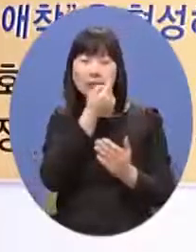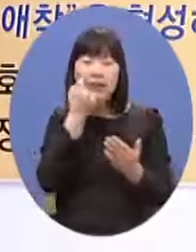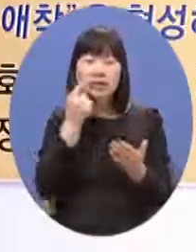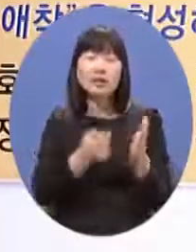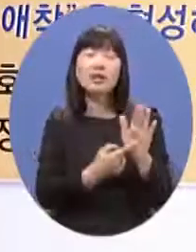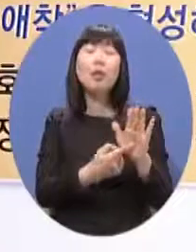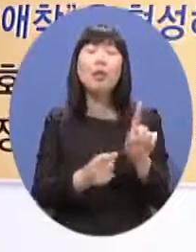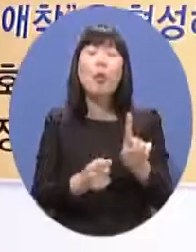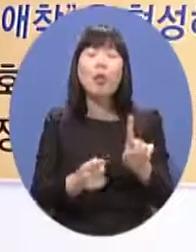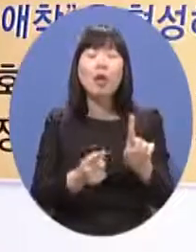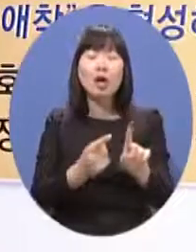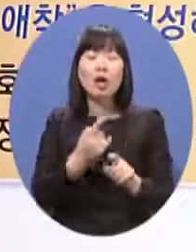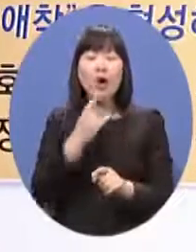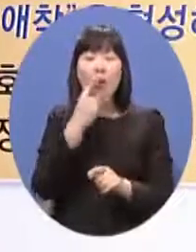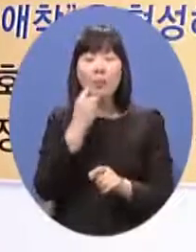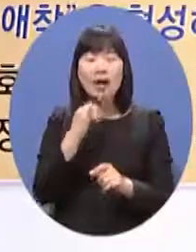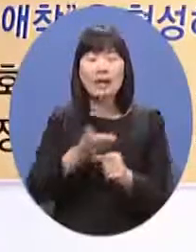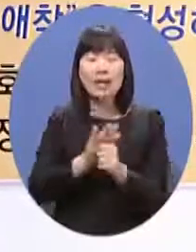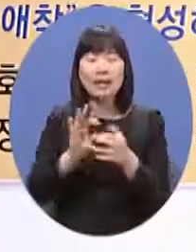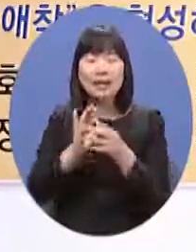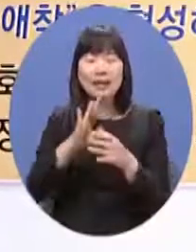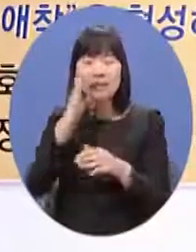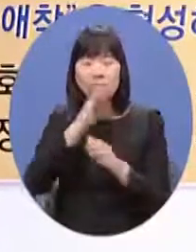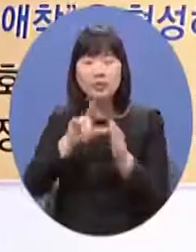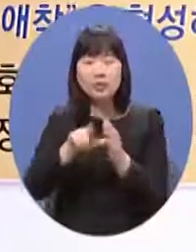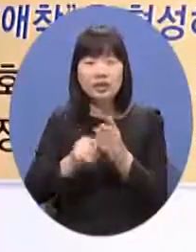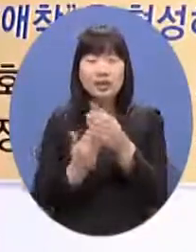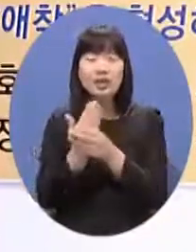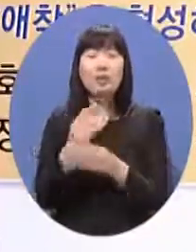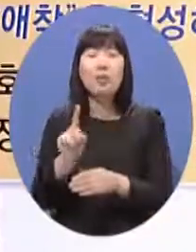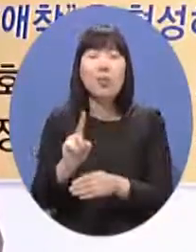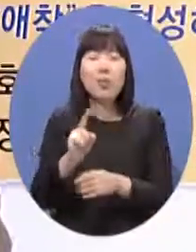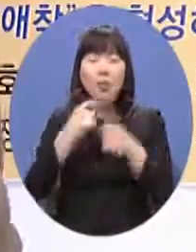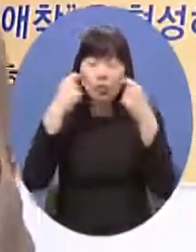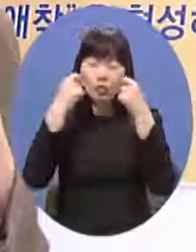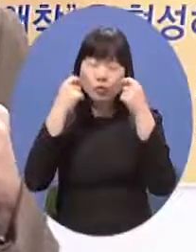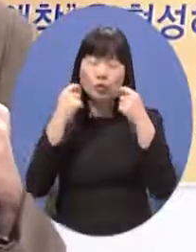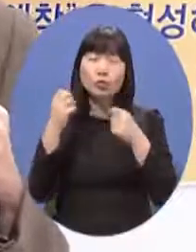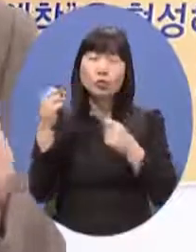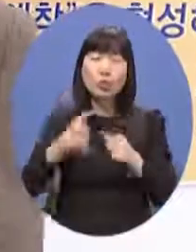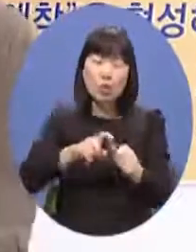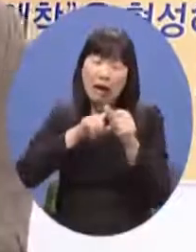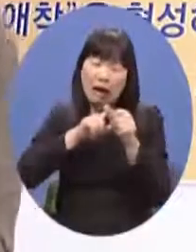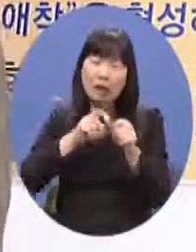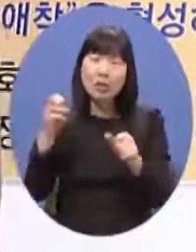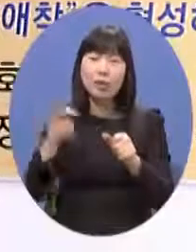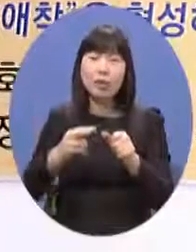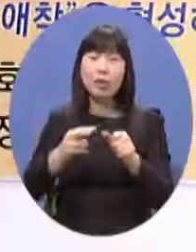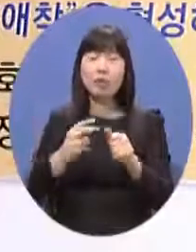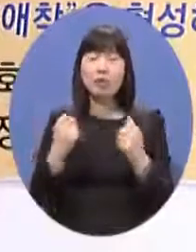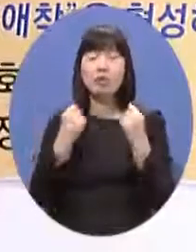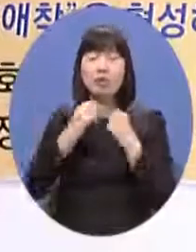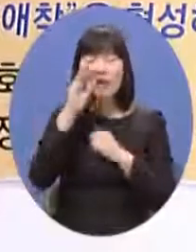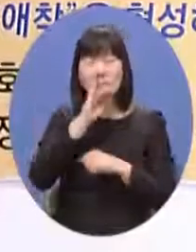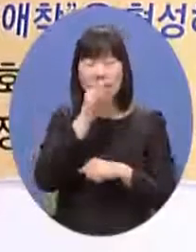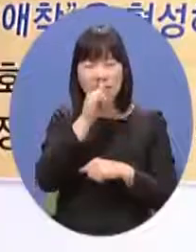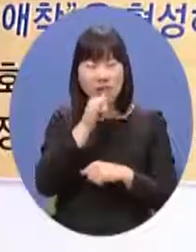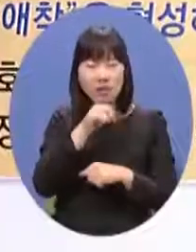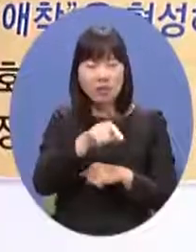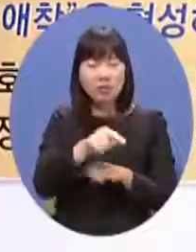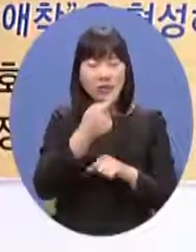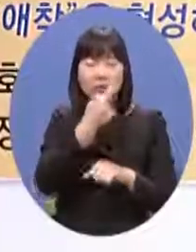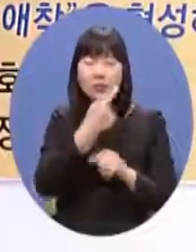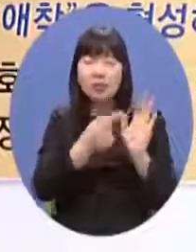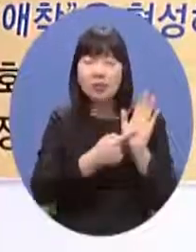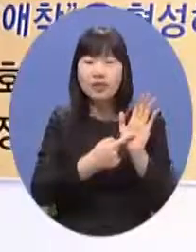아프고 일단 건강이 안 좋아지고 많이 울고 보채고 이제 이런 반응들이거든요. 그런 것들이 좋아지지 않으면 이 아이는